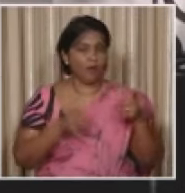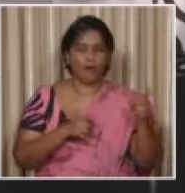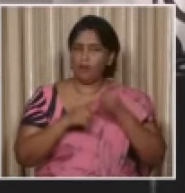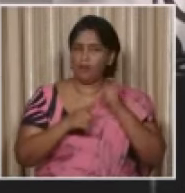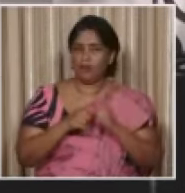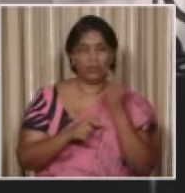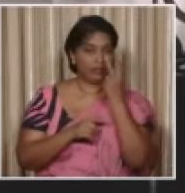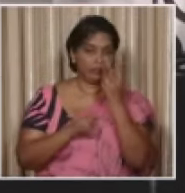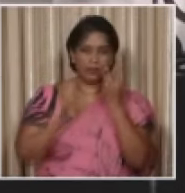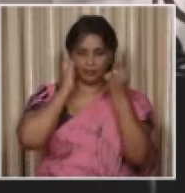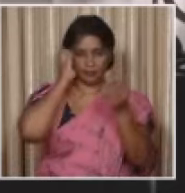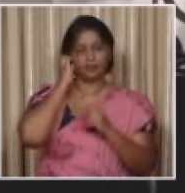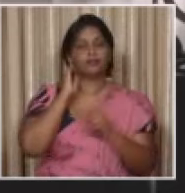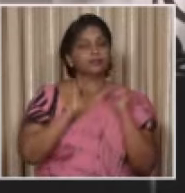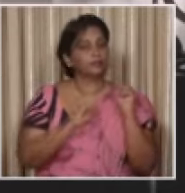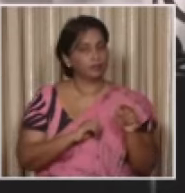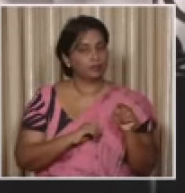उदाहरण देखा देन्नम मे